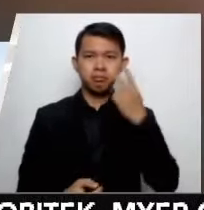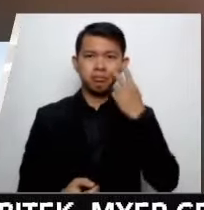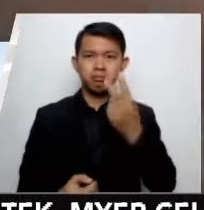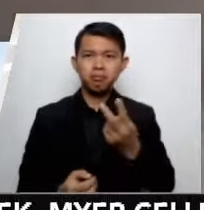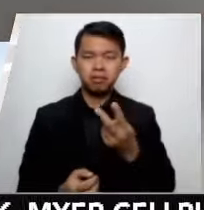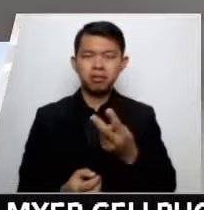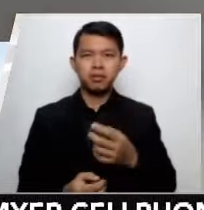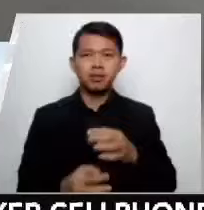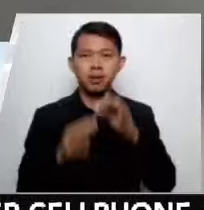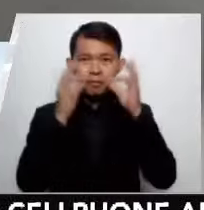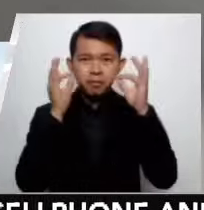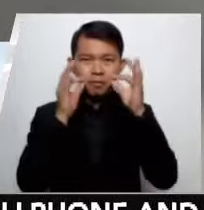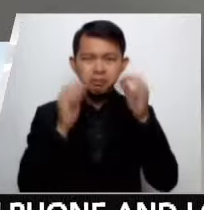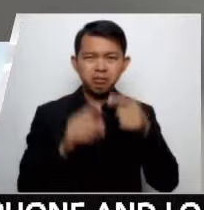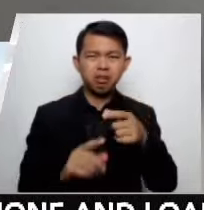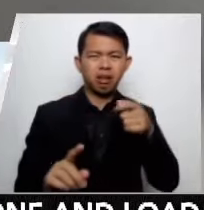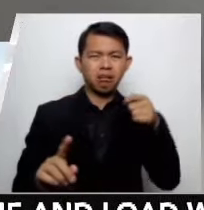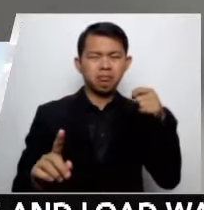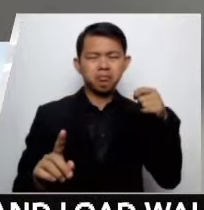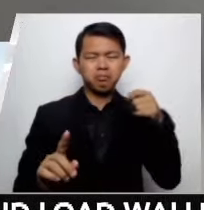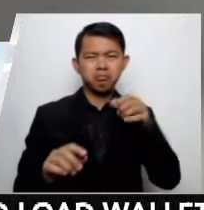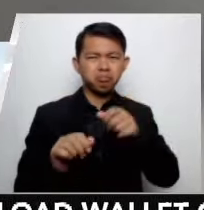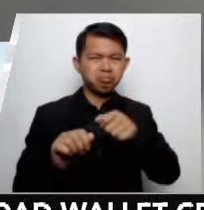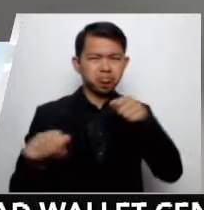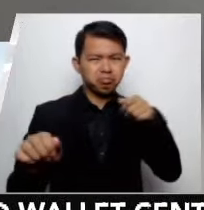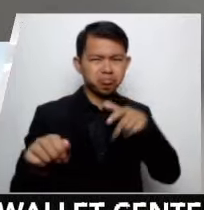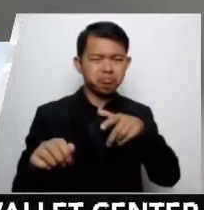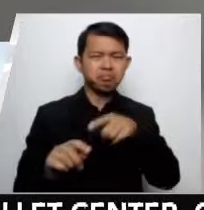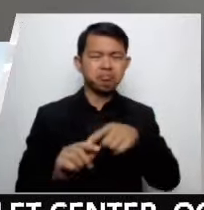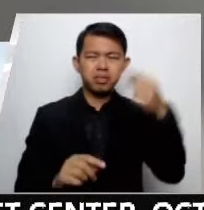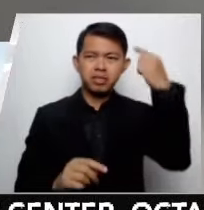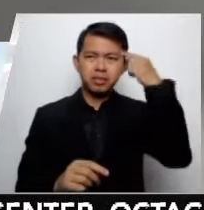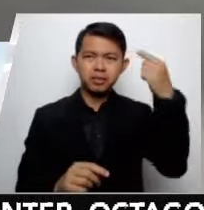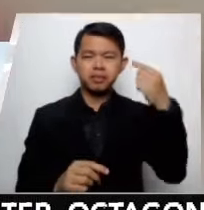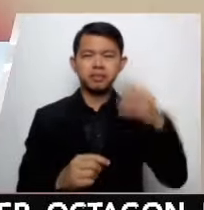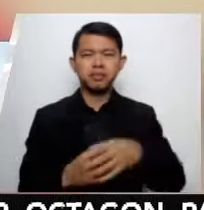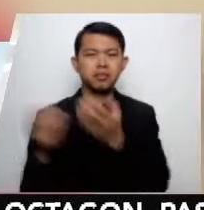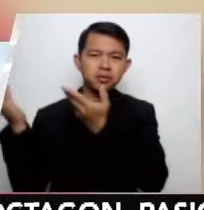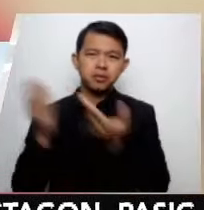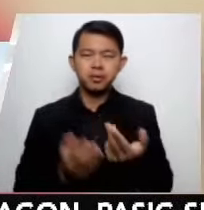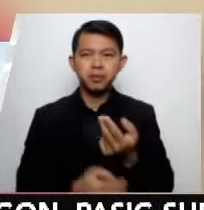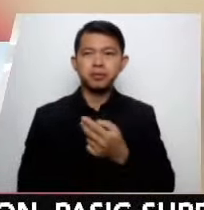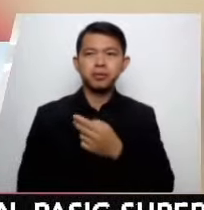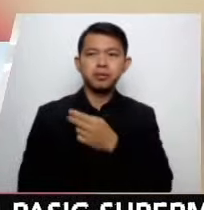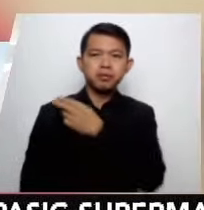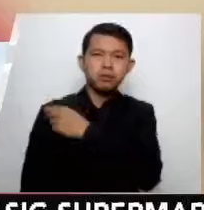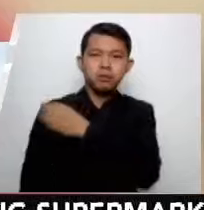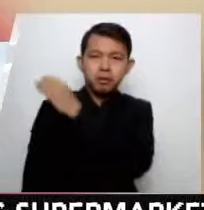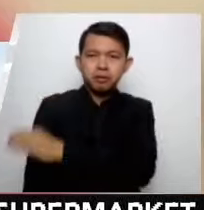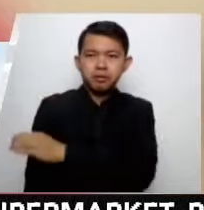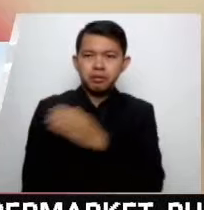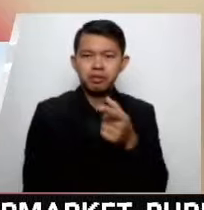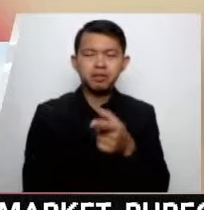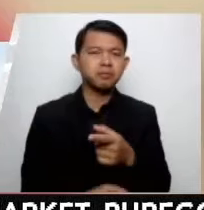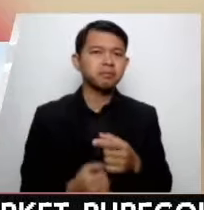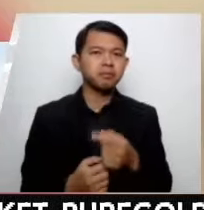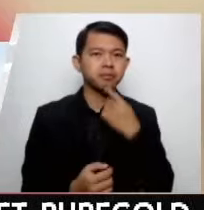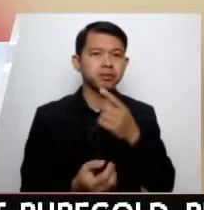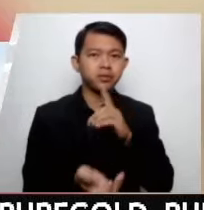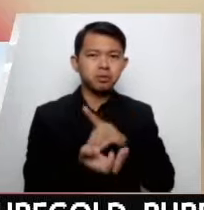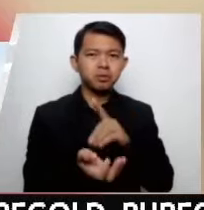City. Dinaya ito sa veterinary clinic na isang concerned citizen. Sabi ng doktor, umabot ang pana sa utak ng